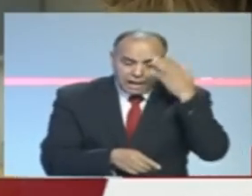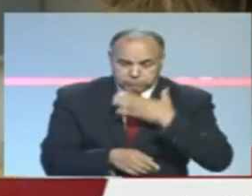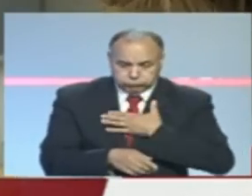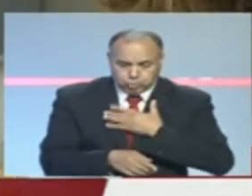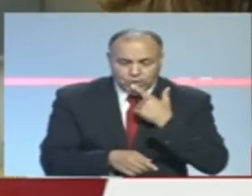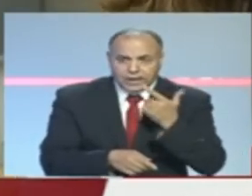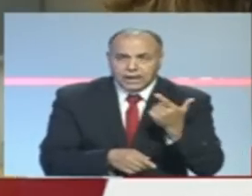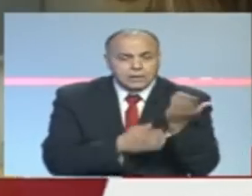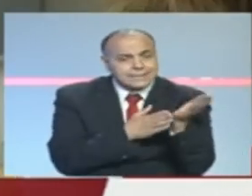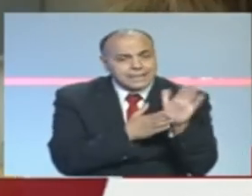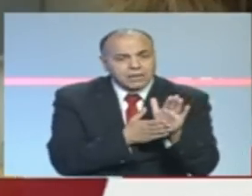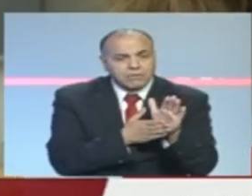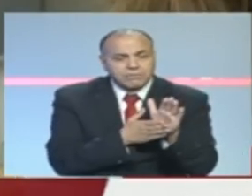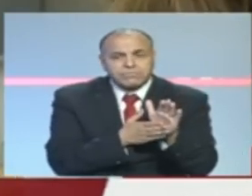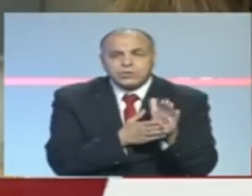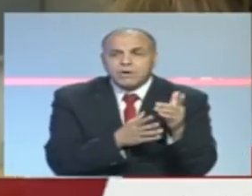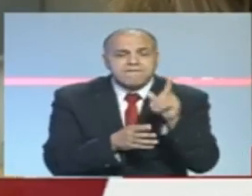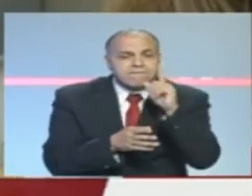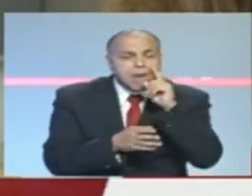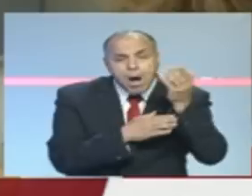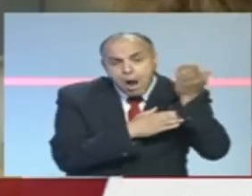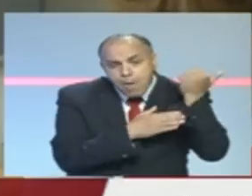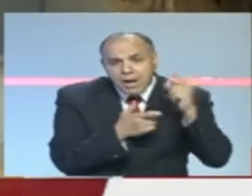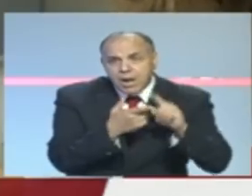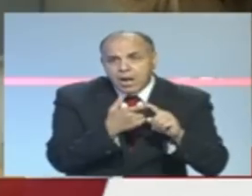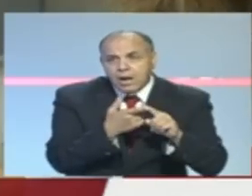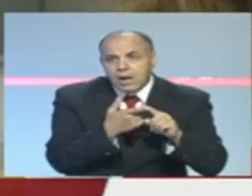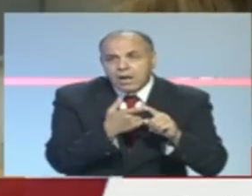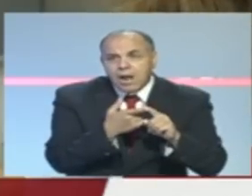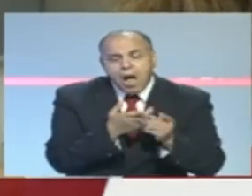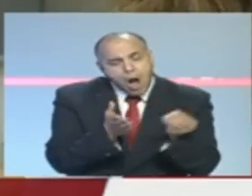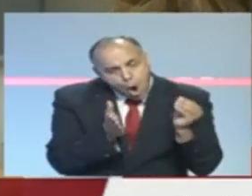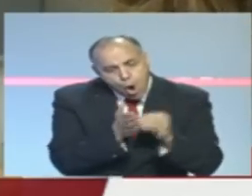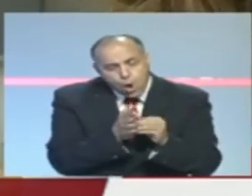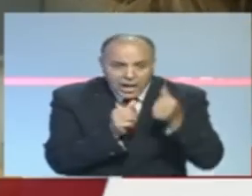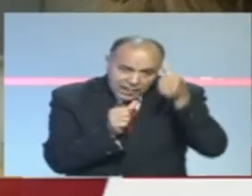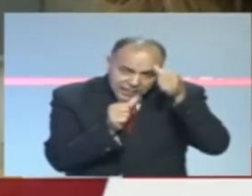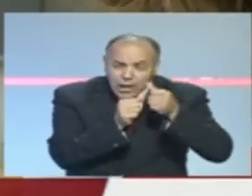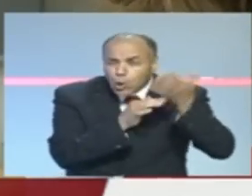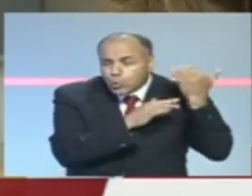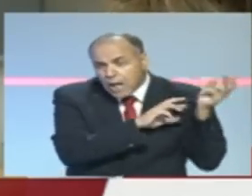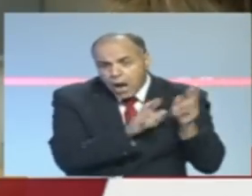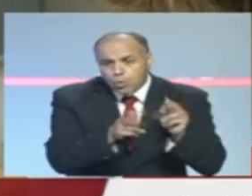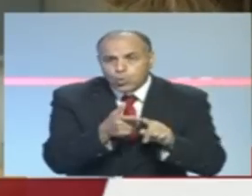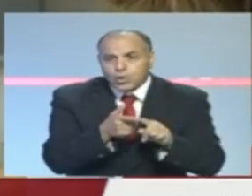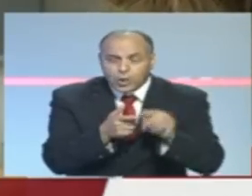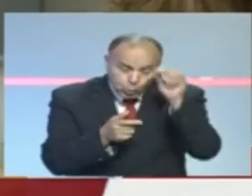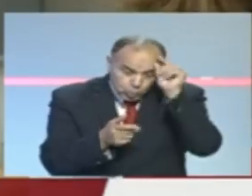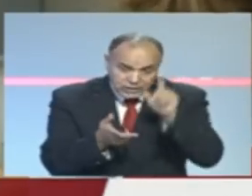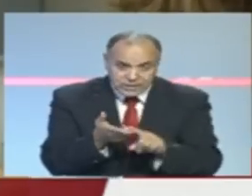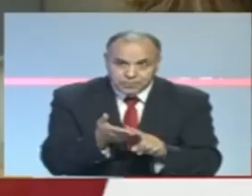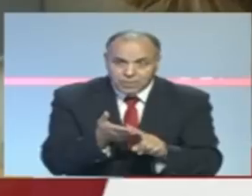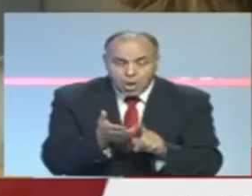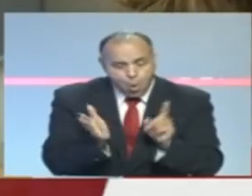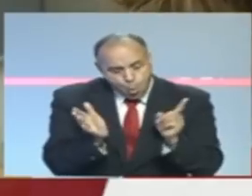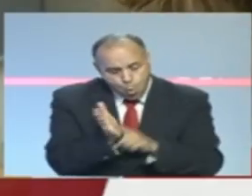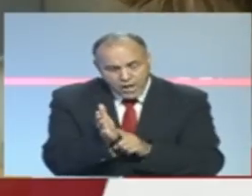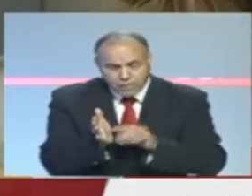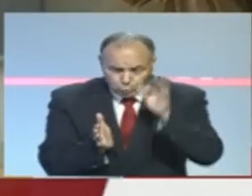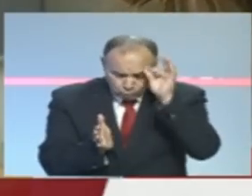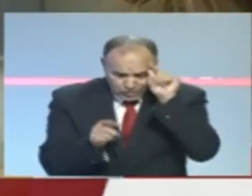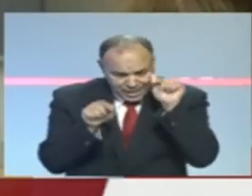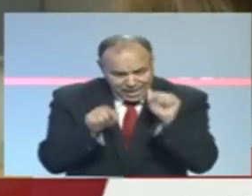في التعريف بال مسارات النسائيه اللي تعد جزء من الذاكره الوطنيه واجب وطني